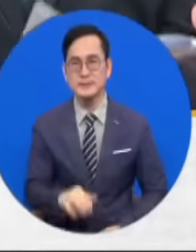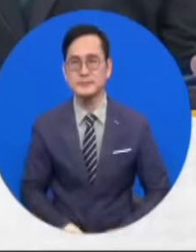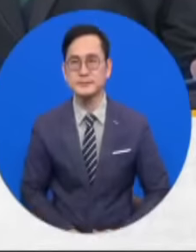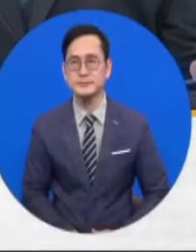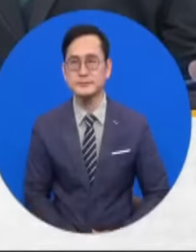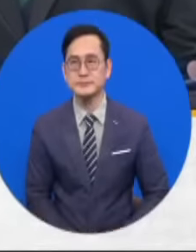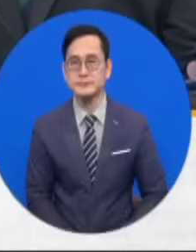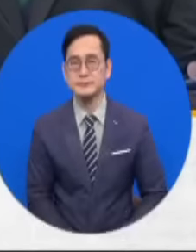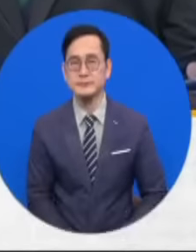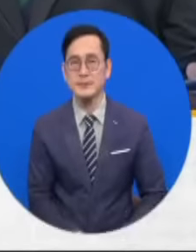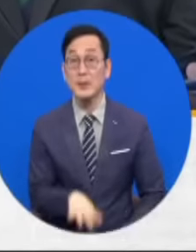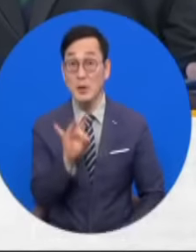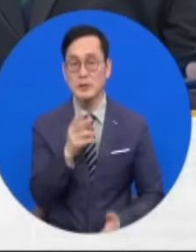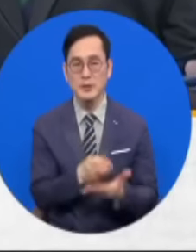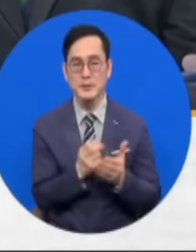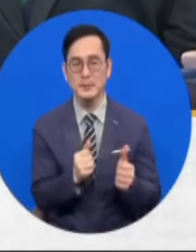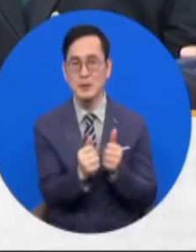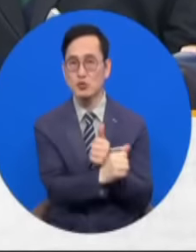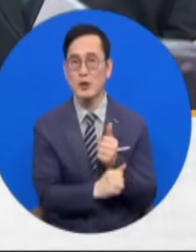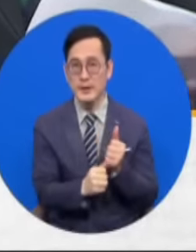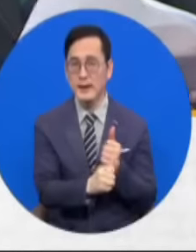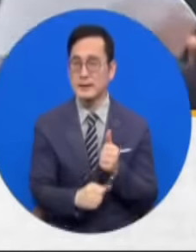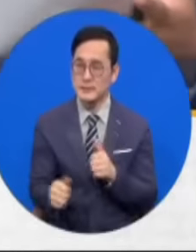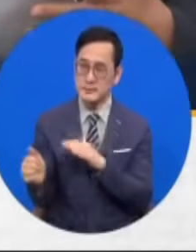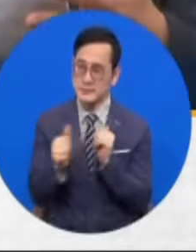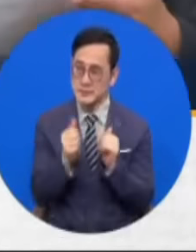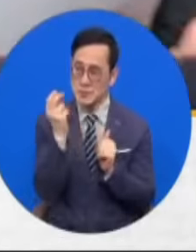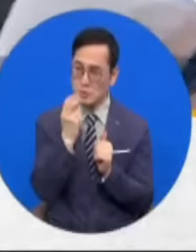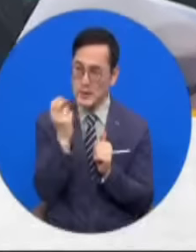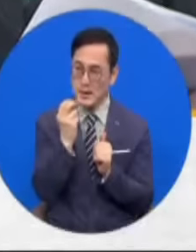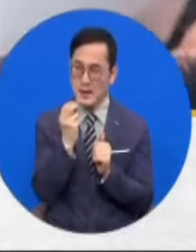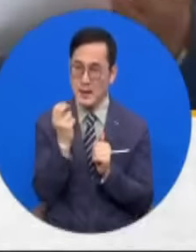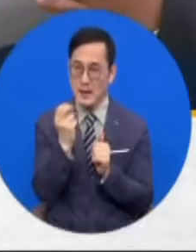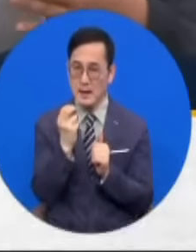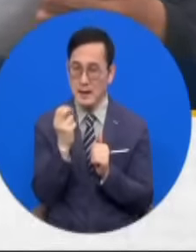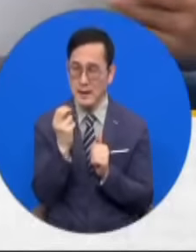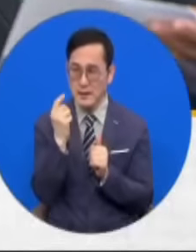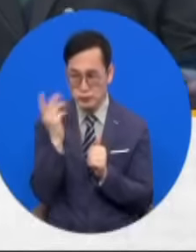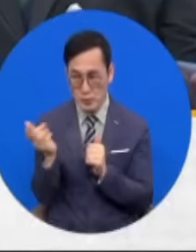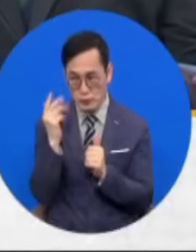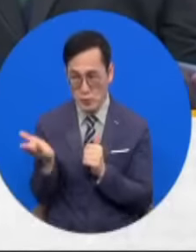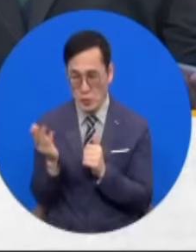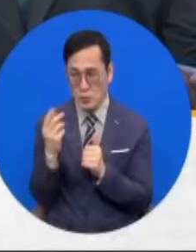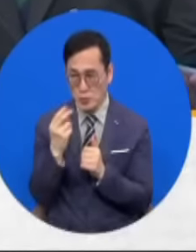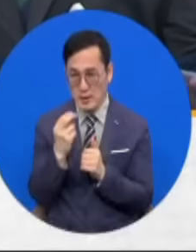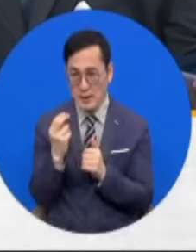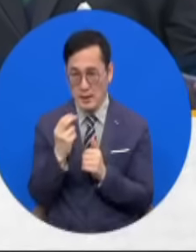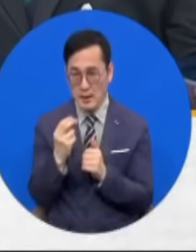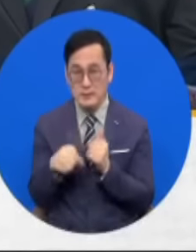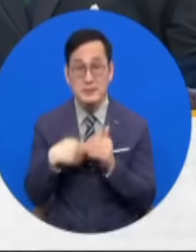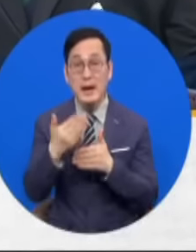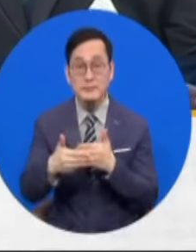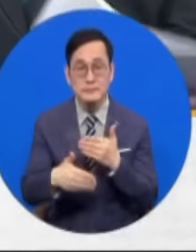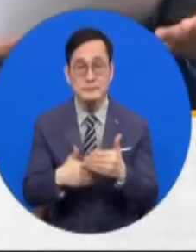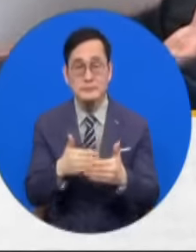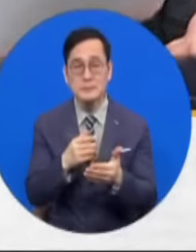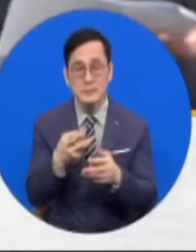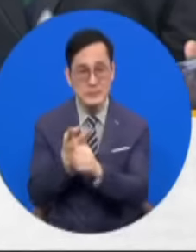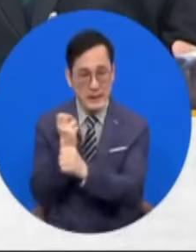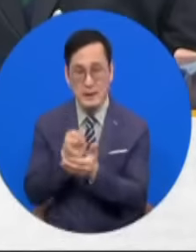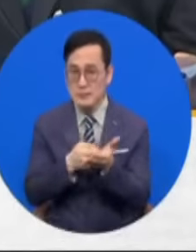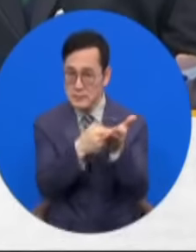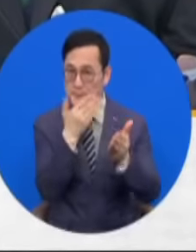불구하고 저는 법사위에서 조사를 진행하는 과정에서 과연 소치까지 이어질 수 있을 것인가 과연 보내기까지 상정할 수 있을 것인가 저는 개인적으로